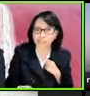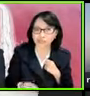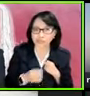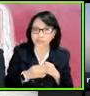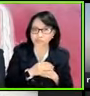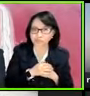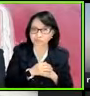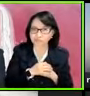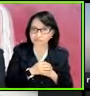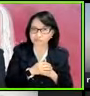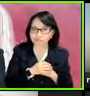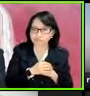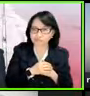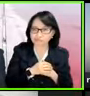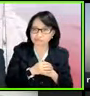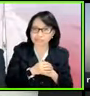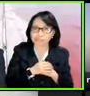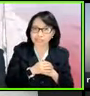Kristus